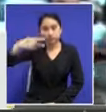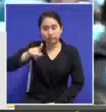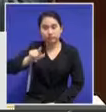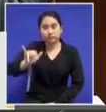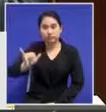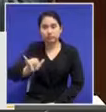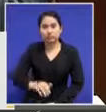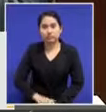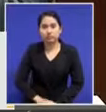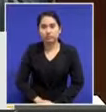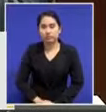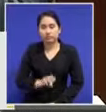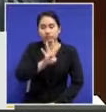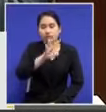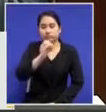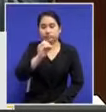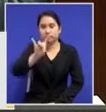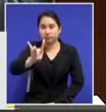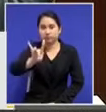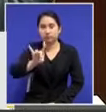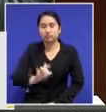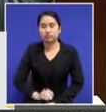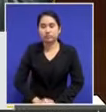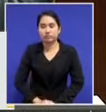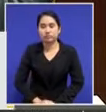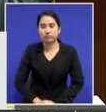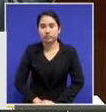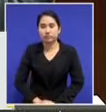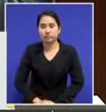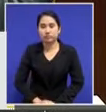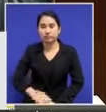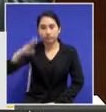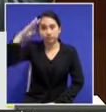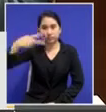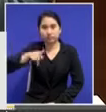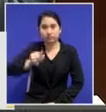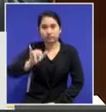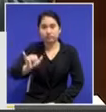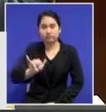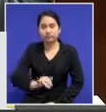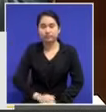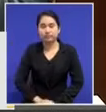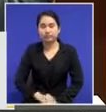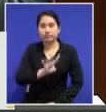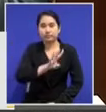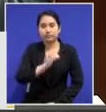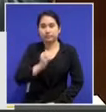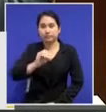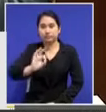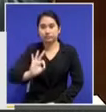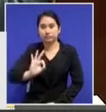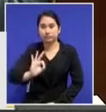าครับ 408นายภูมิสิทธิ์คงมี พลเอกประยุทธ์จันทร์โอชาครับ